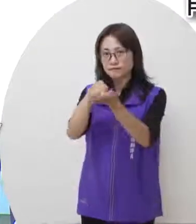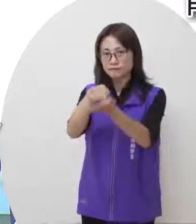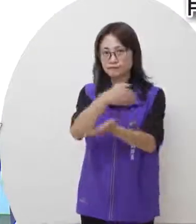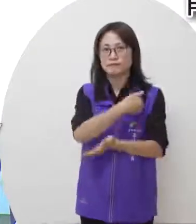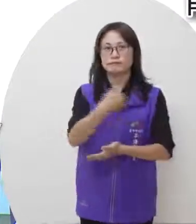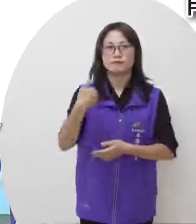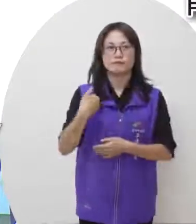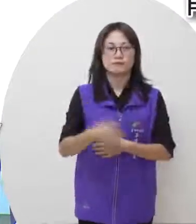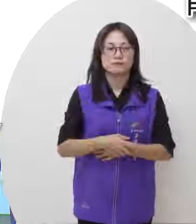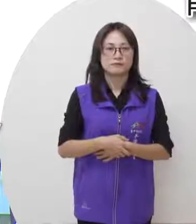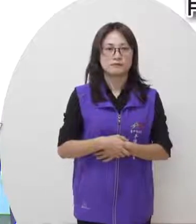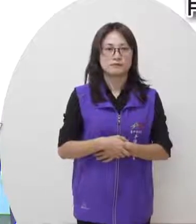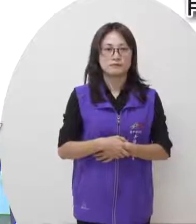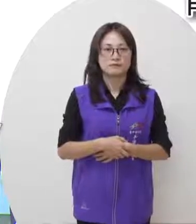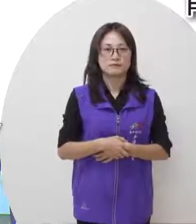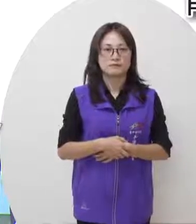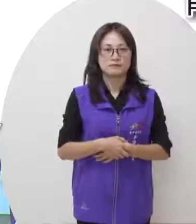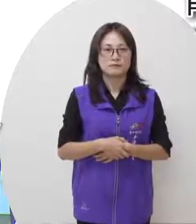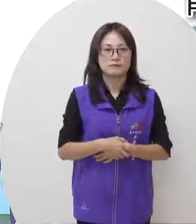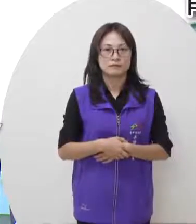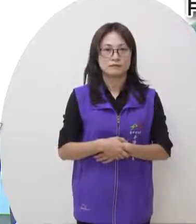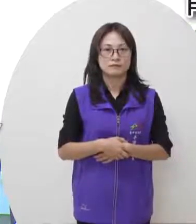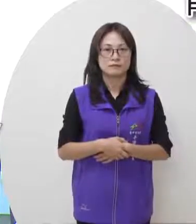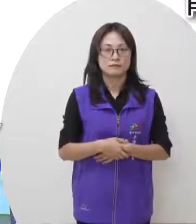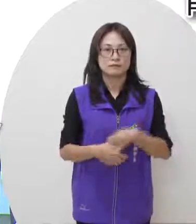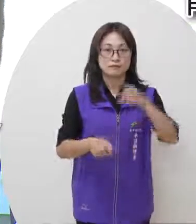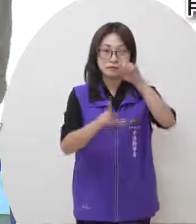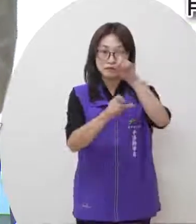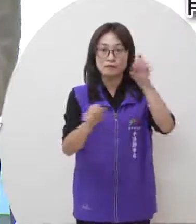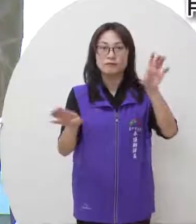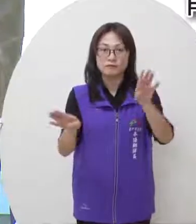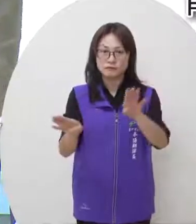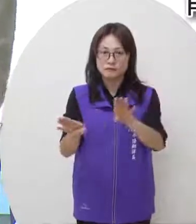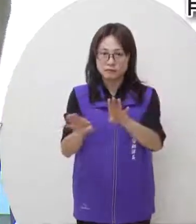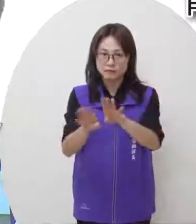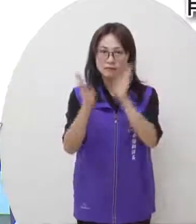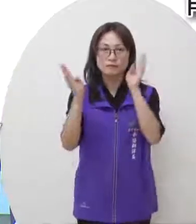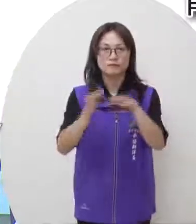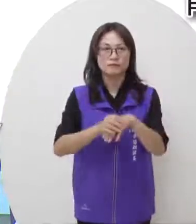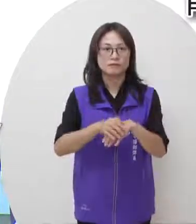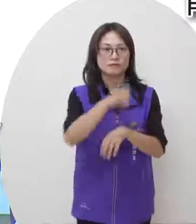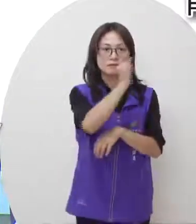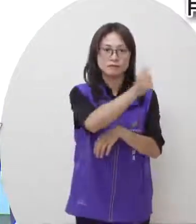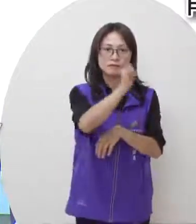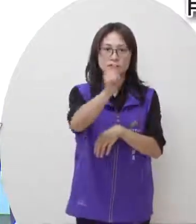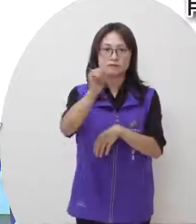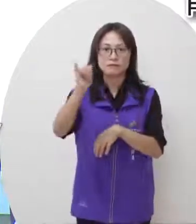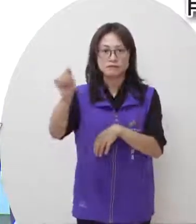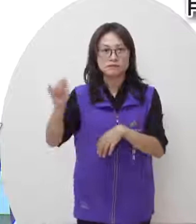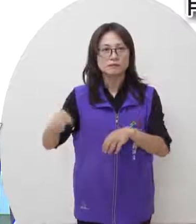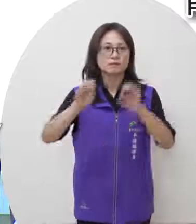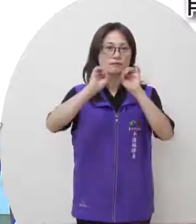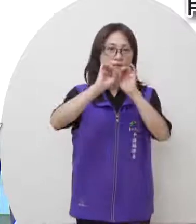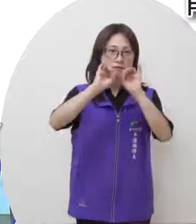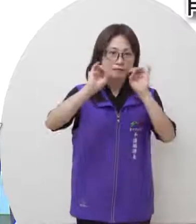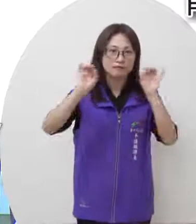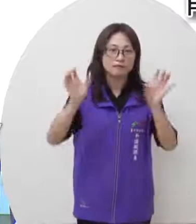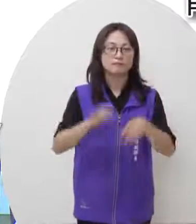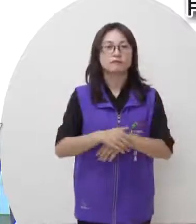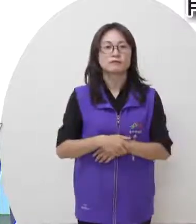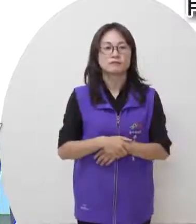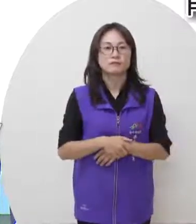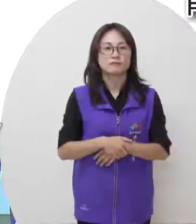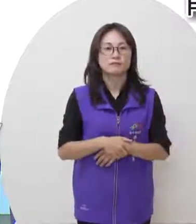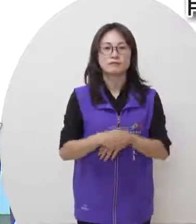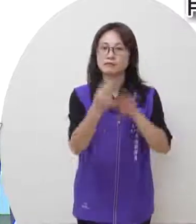所以这个部分我们会在下个月开始启动，到各个区块去跟这些相关的公务机关进行相